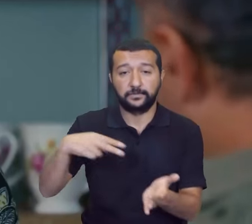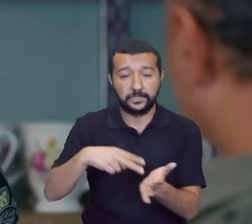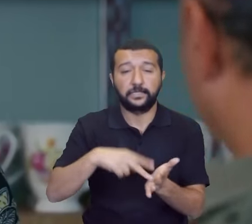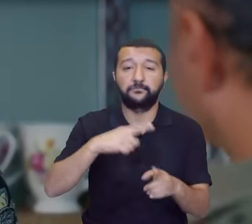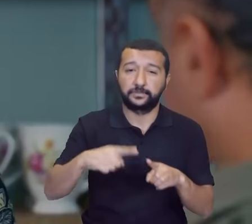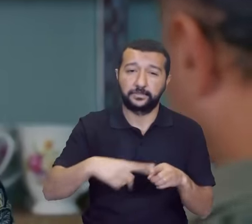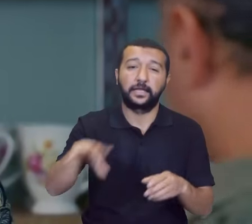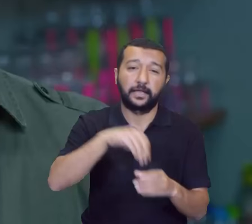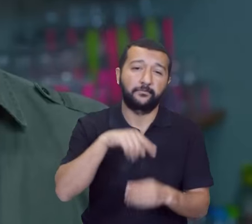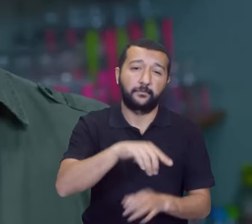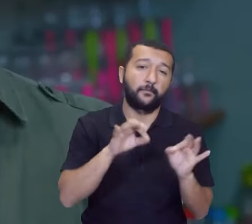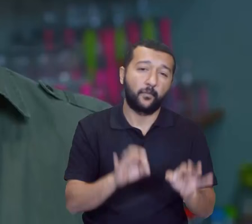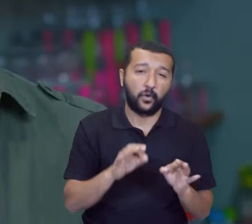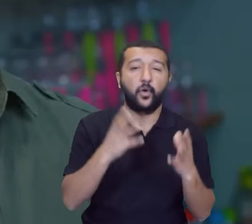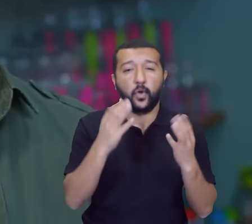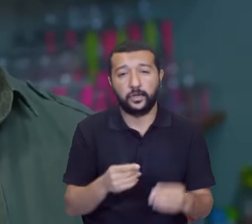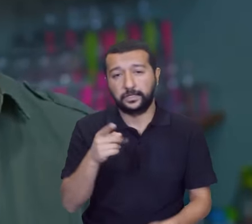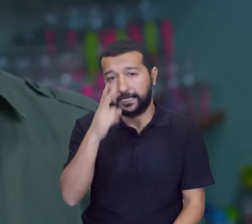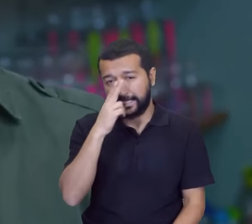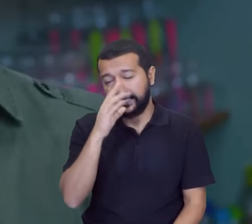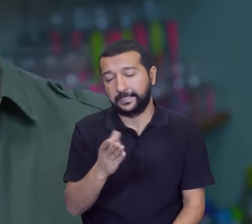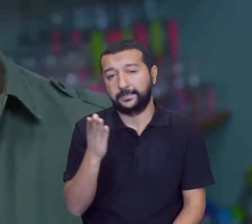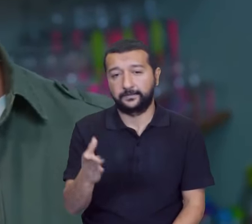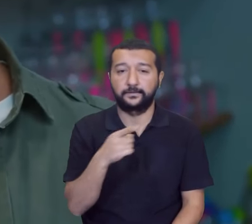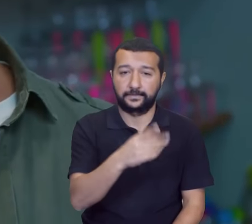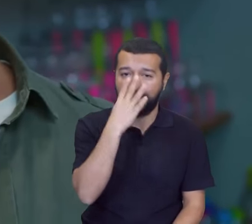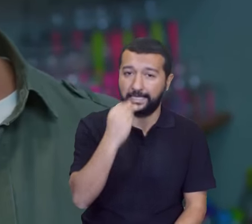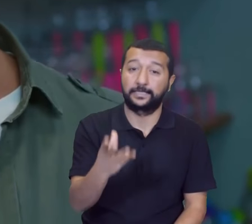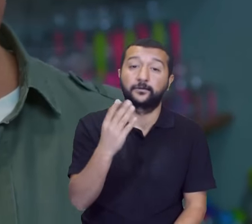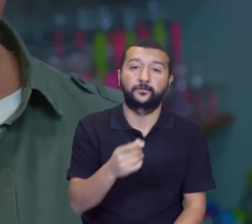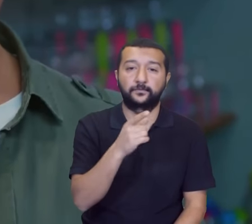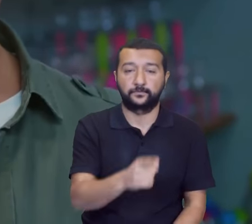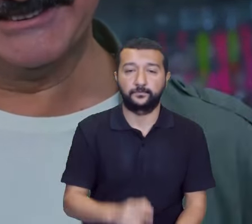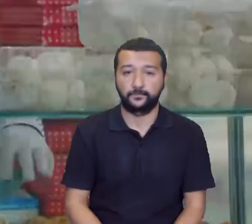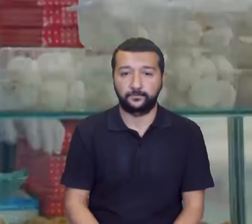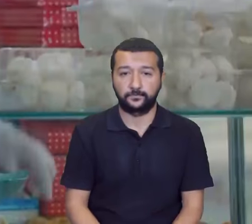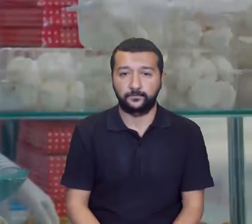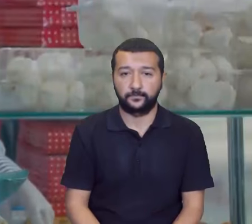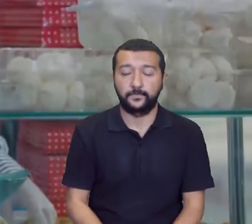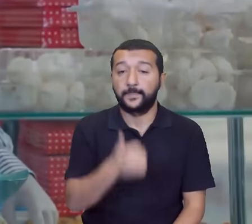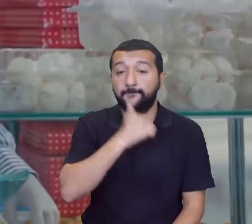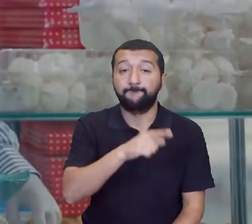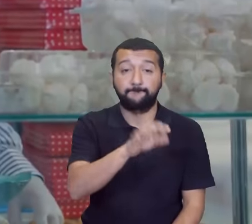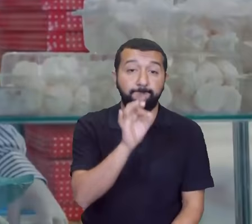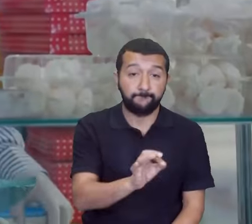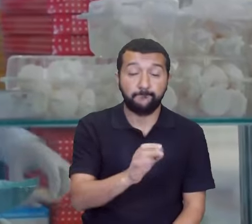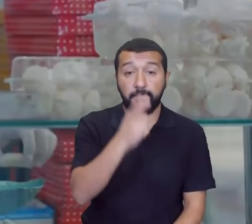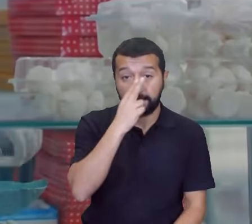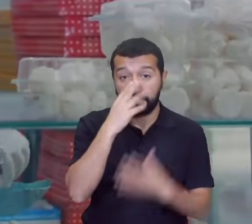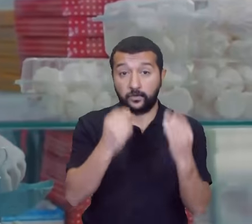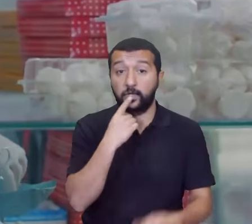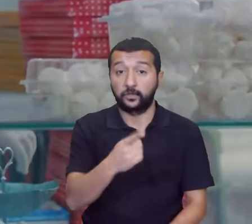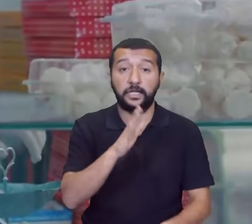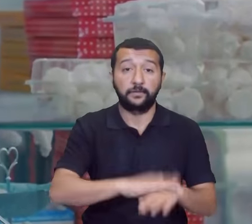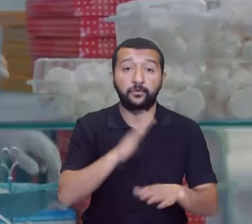çatal bıçak seti falan. Yani böyle şeylerde o da adetten ya. Hediyen olur yani. Abicim madem adet yerini bulsun